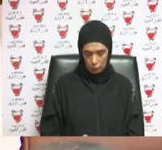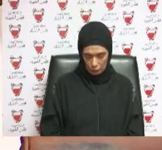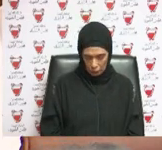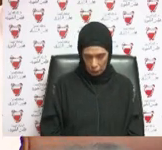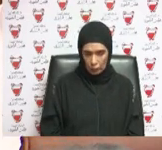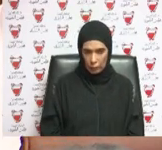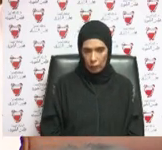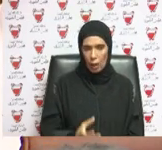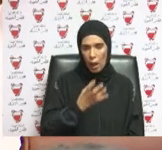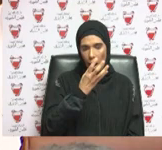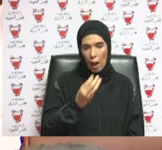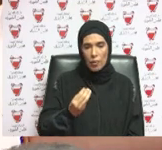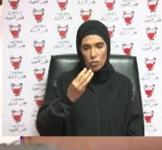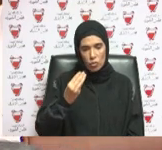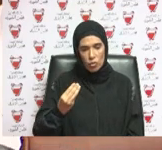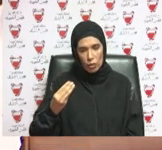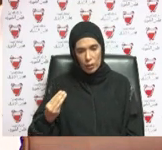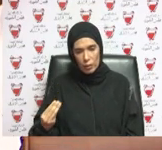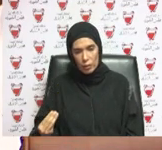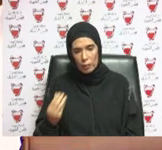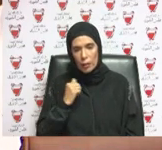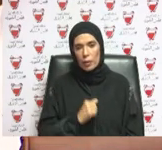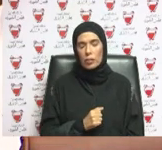وإلى أنجال الفقيد